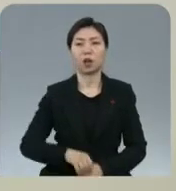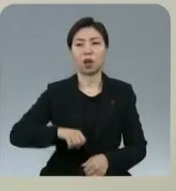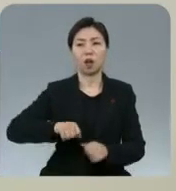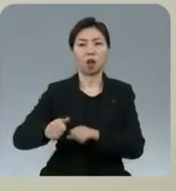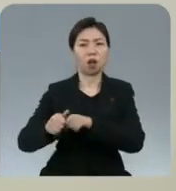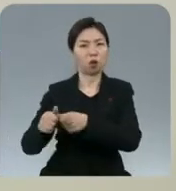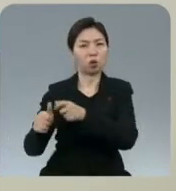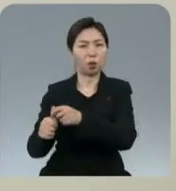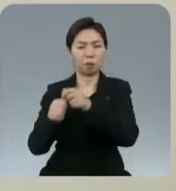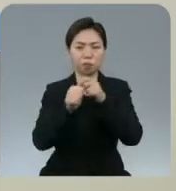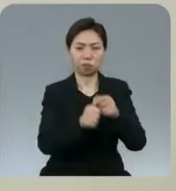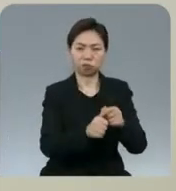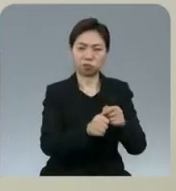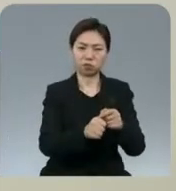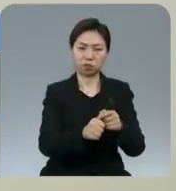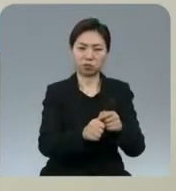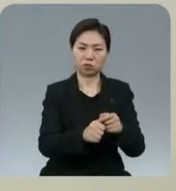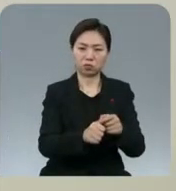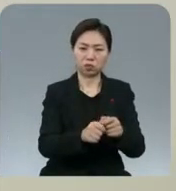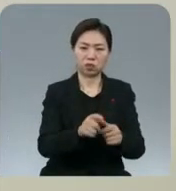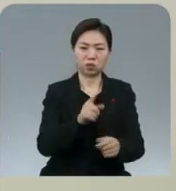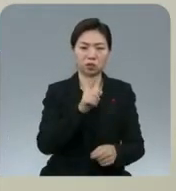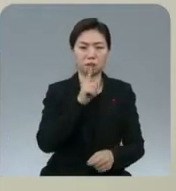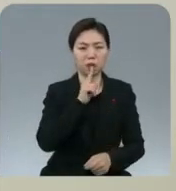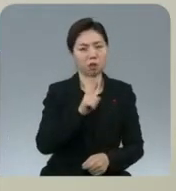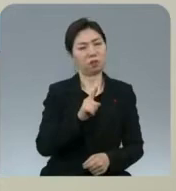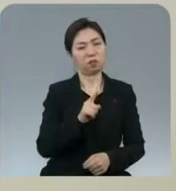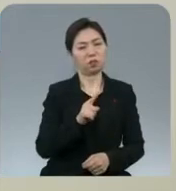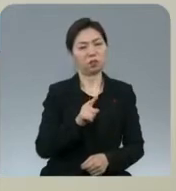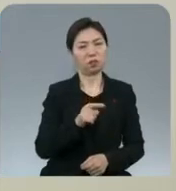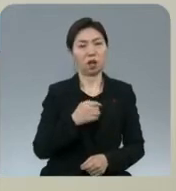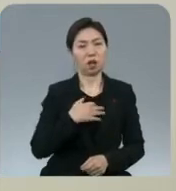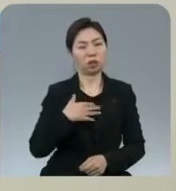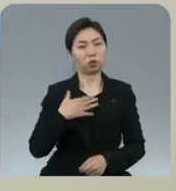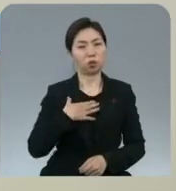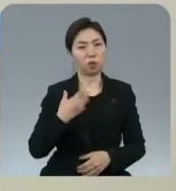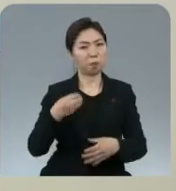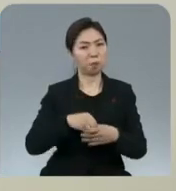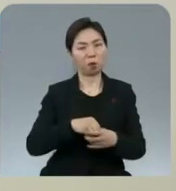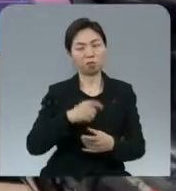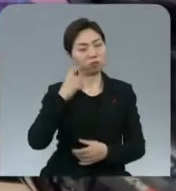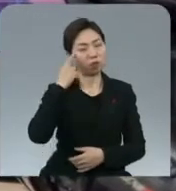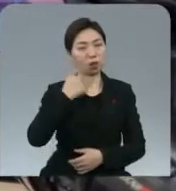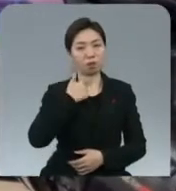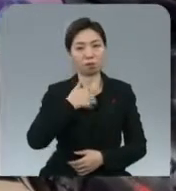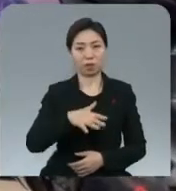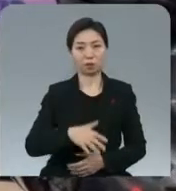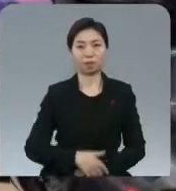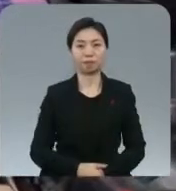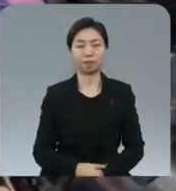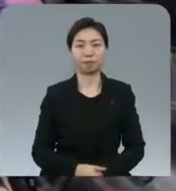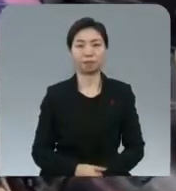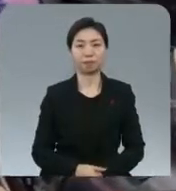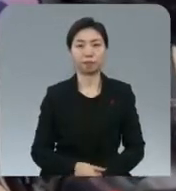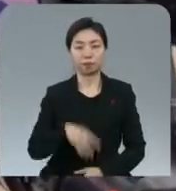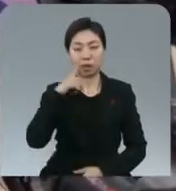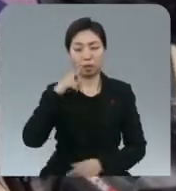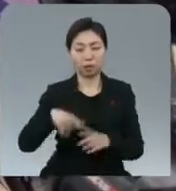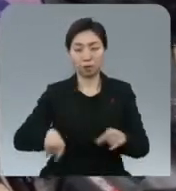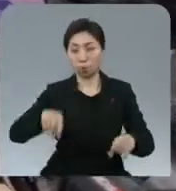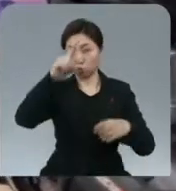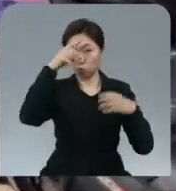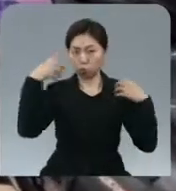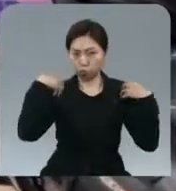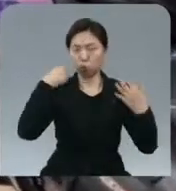suốt hàng trăm năm vào thời kỳ cận đại trong ngõ Sato trưng bày những bức ảnh và giới thiệu nội dung lịch sử Tuy nhiên tại đây lại không thể